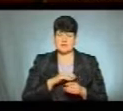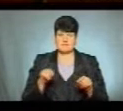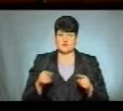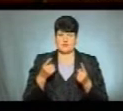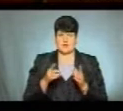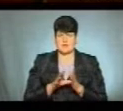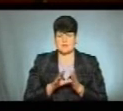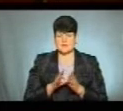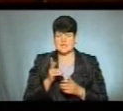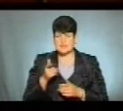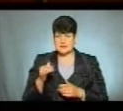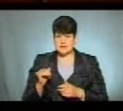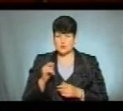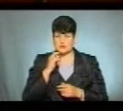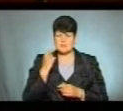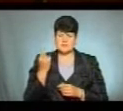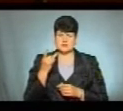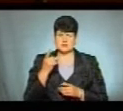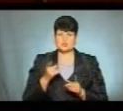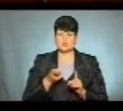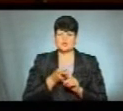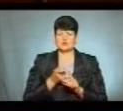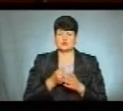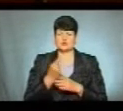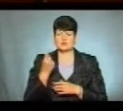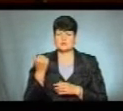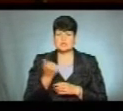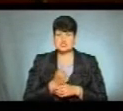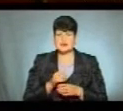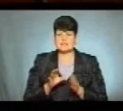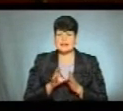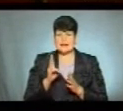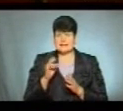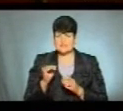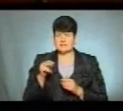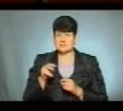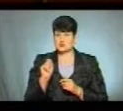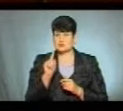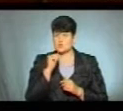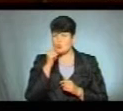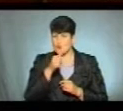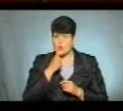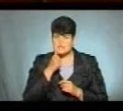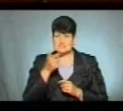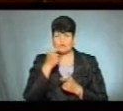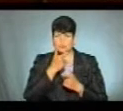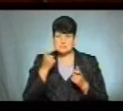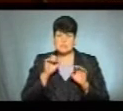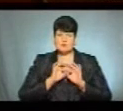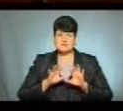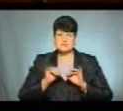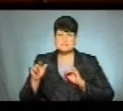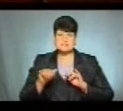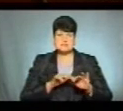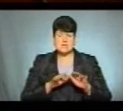енергії. Україна вперше долучилася до тижня сталої енергетики в 2011 році. Інформаційно-просвітницькі